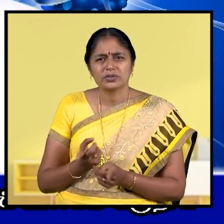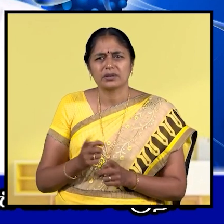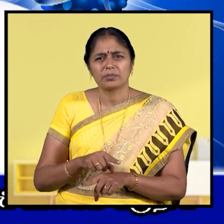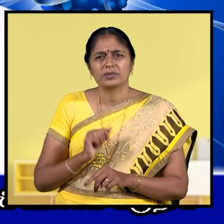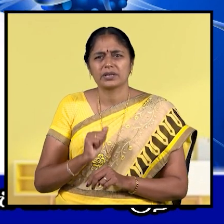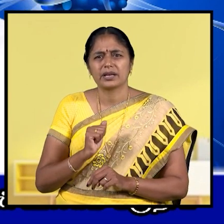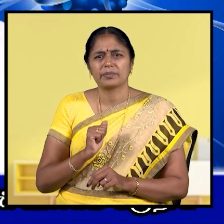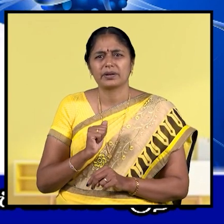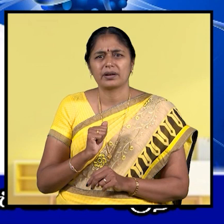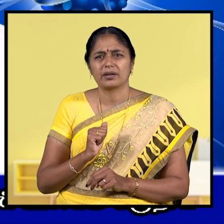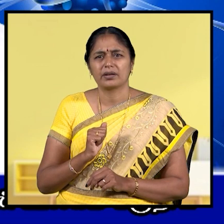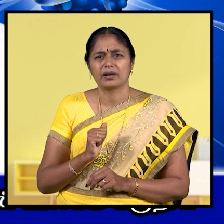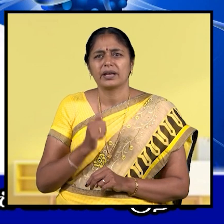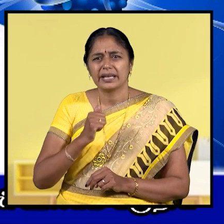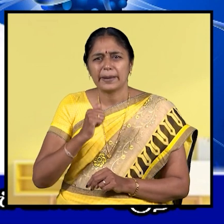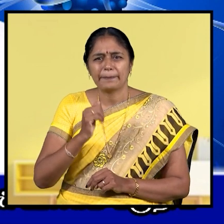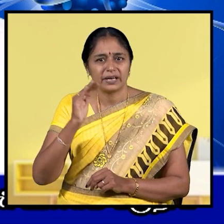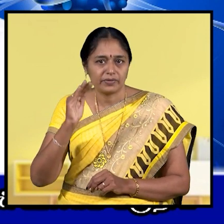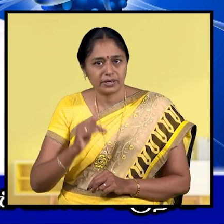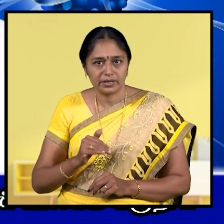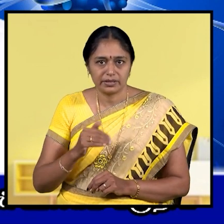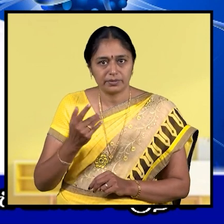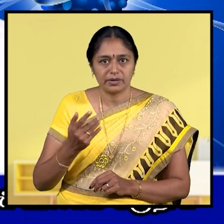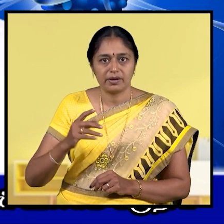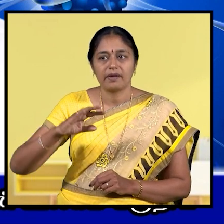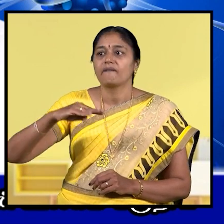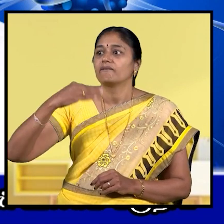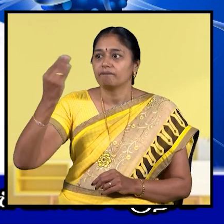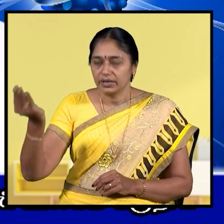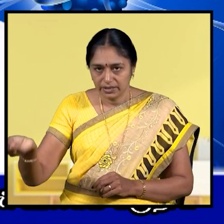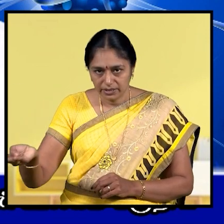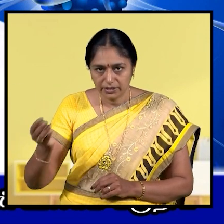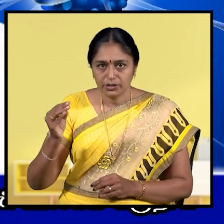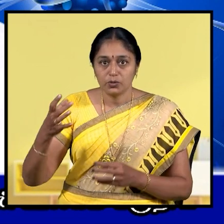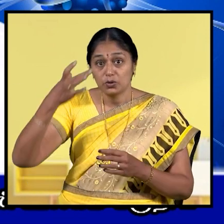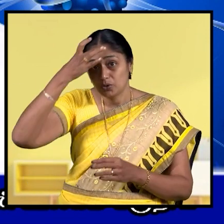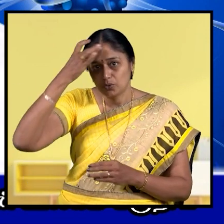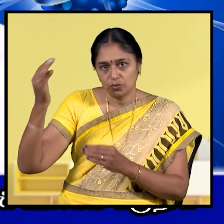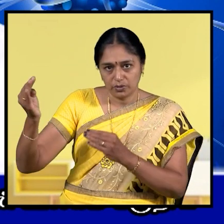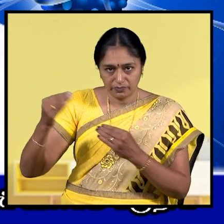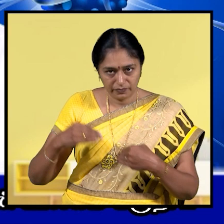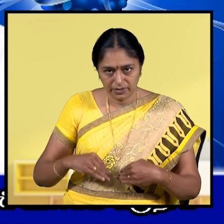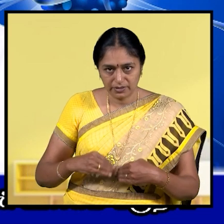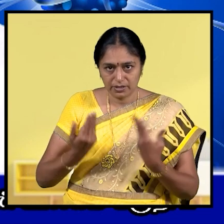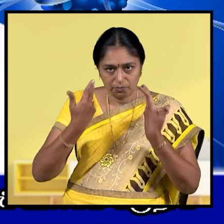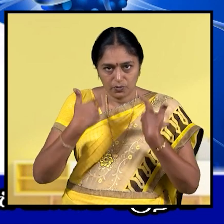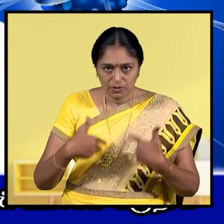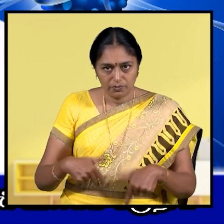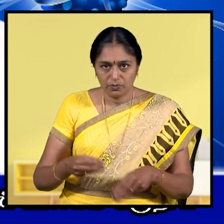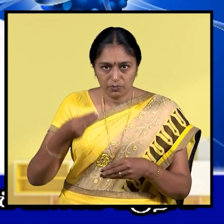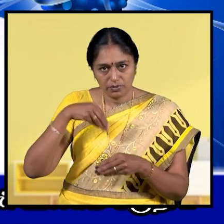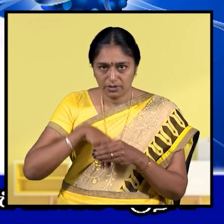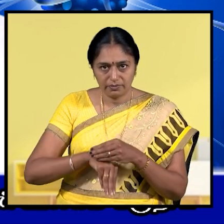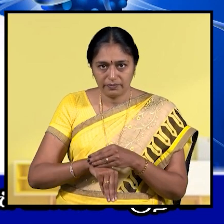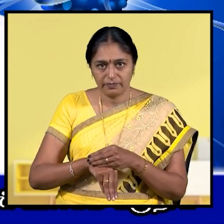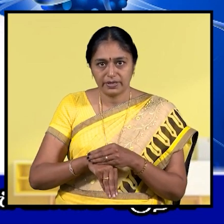இந்த நோய் ஏற்கனவே எப்படி ஏற்படுது அப்படிங்கிறத நம்ம பார்த்தோம். எப்படி ஏற்படுது, வெளியிலிருந்து ஒரு நோய் கிருமி உடம்புள்ளார வருது. உடம்புள்ளார வந்த உடனே எதிர புதுசாக ஒன்று வந்திருக்கே